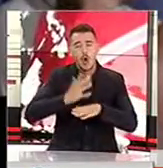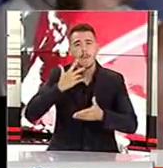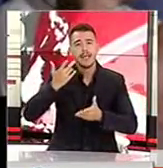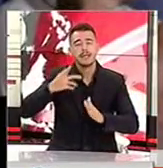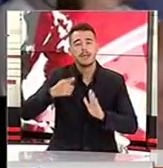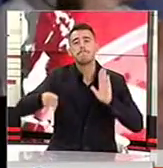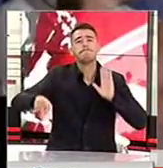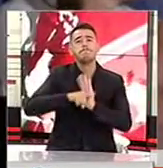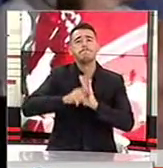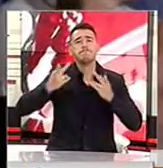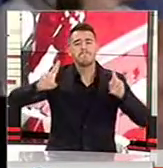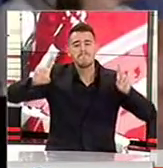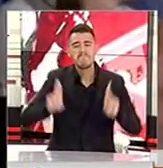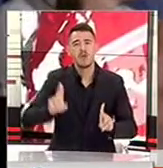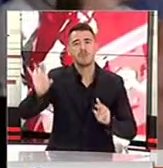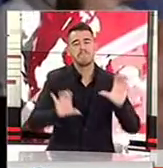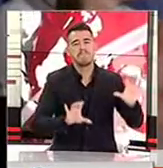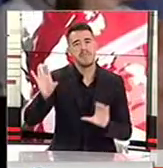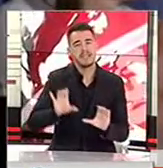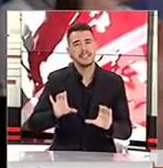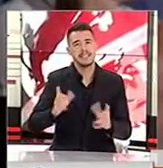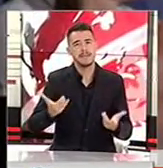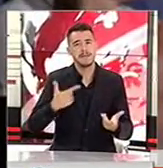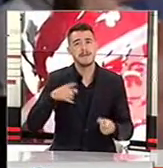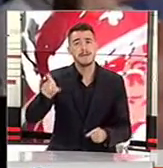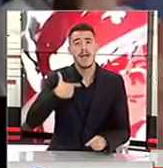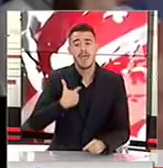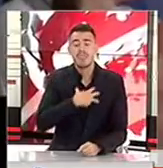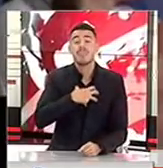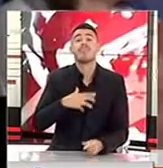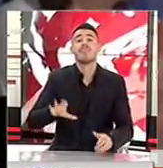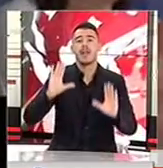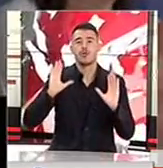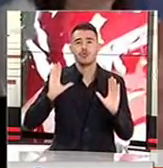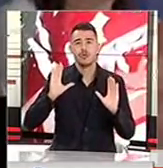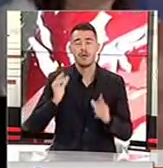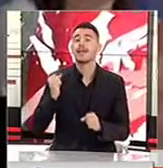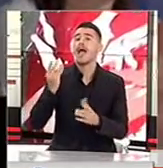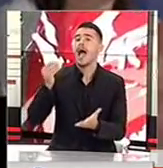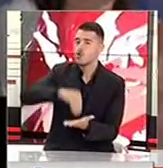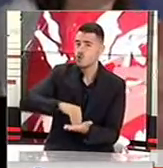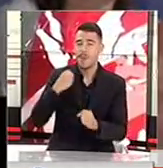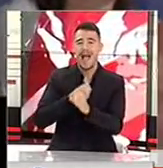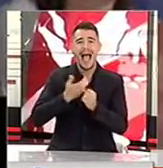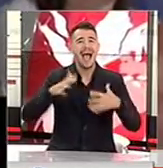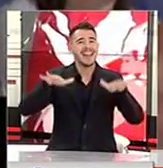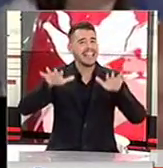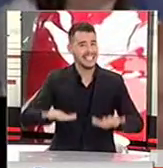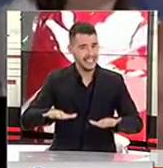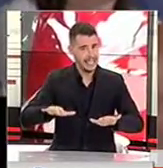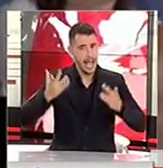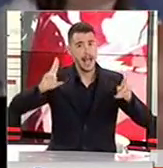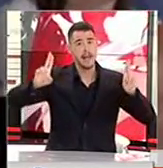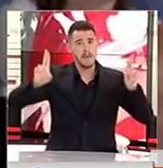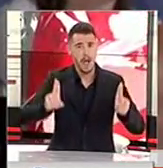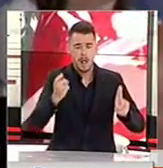σκέλος ερώτησης. Η ανεργία παρουσιάζει μία μικρή αποκλιμάκωση, αλλά παραμένει σε υψηλά επίπεδα. Πού